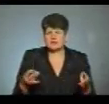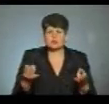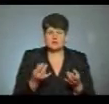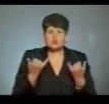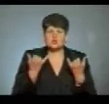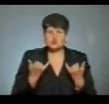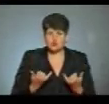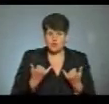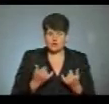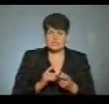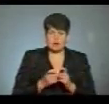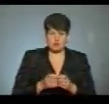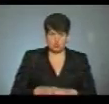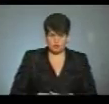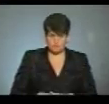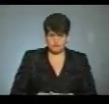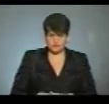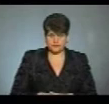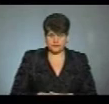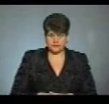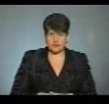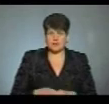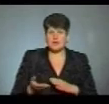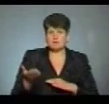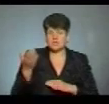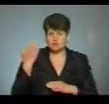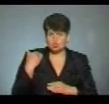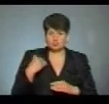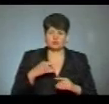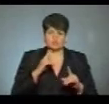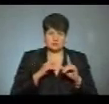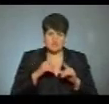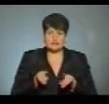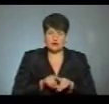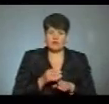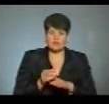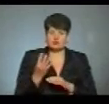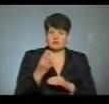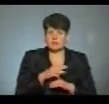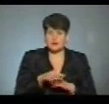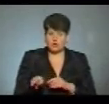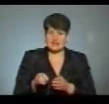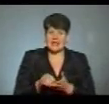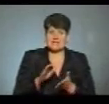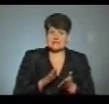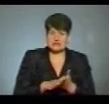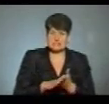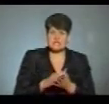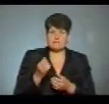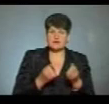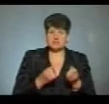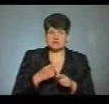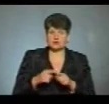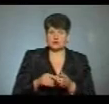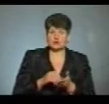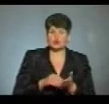сьогодні на боротьбу. На минулому пленарному засіданні ми також виділили 4 мільйони для реєстрації машин екстреної